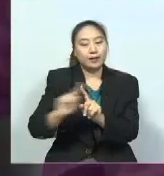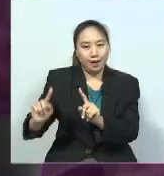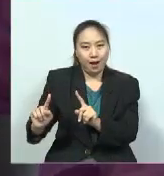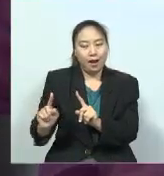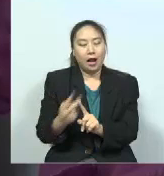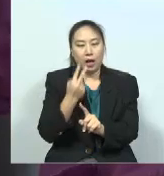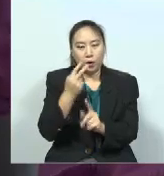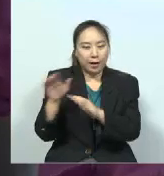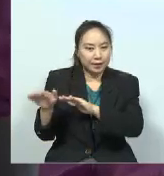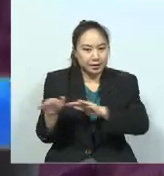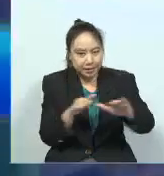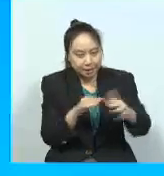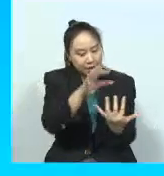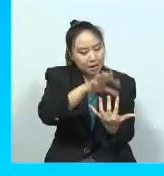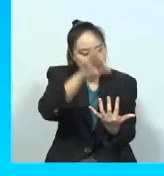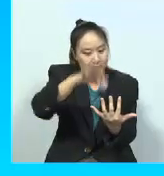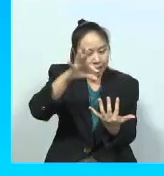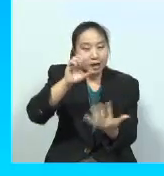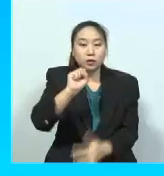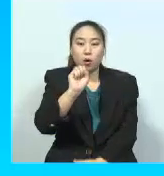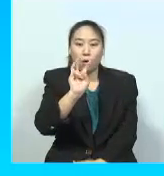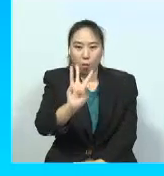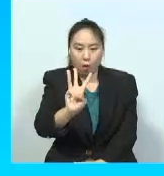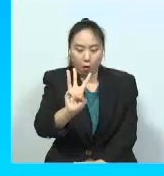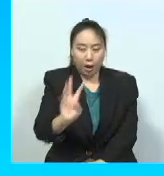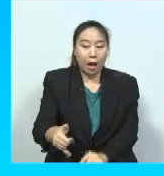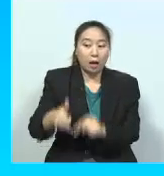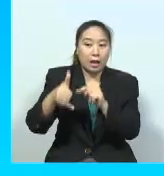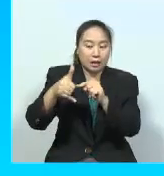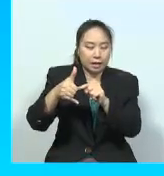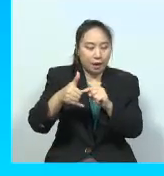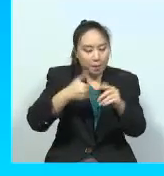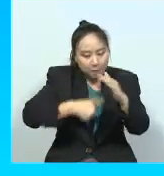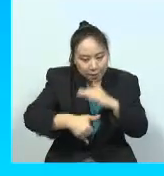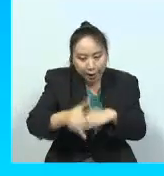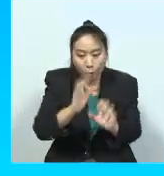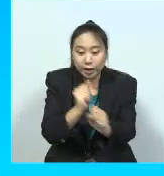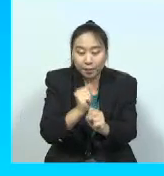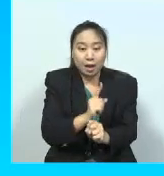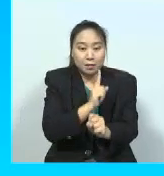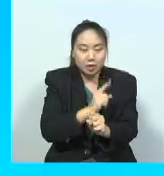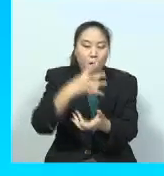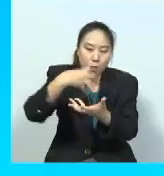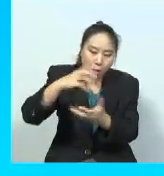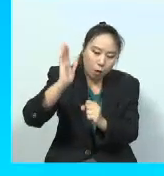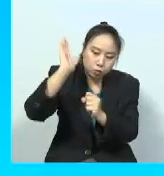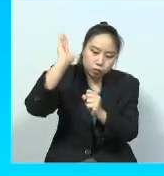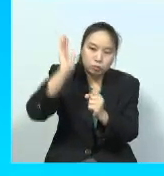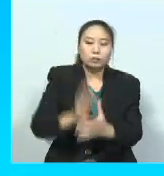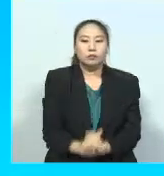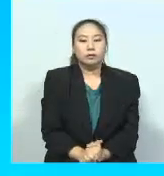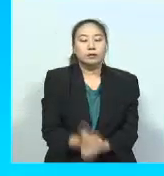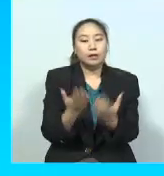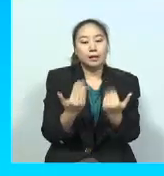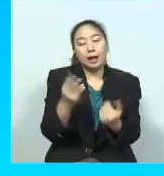ค่ะเพื่อจะได้เตรียมพร้อมการคัดเลือกสว.แล้วก็ให้เป็นวิทยากรสำหรับถ่ายทอดความรู้กับเจ้าหน้าที่ที่เกี่ยวข้องด้วยนะคะส่วนมาตรการ